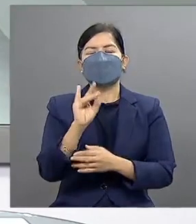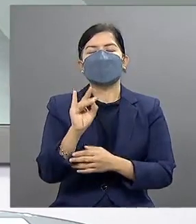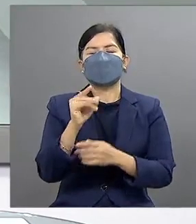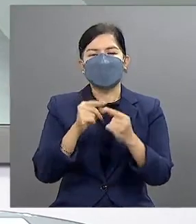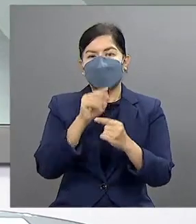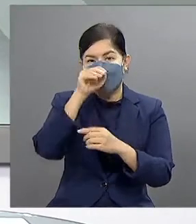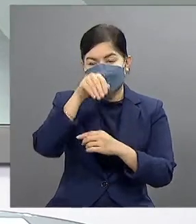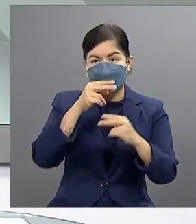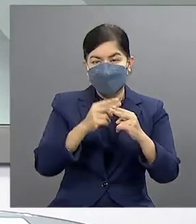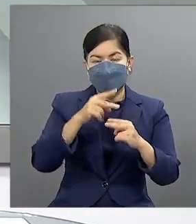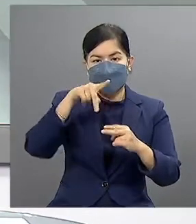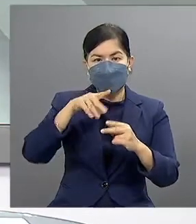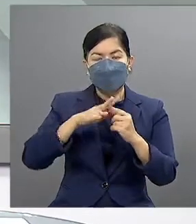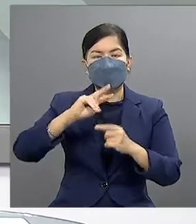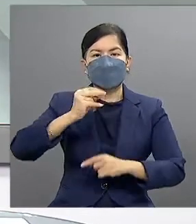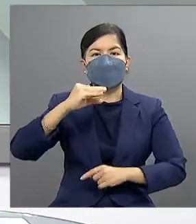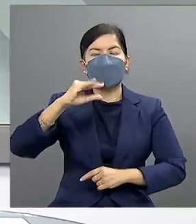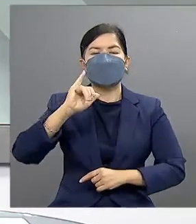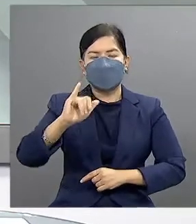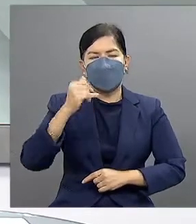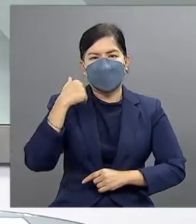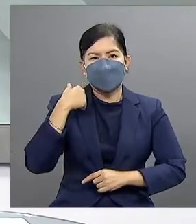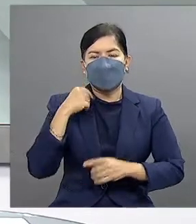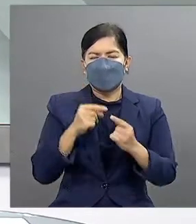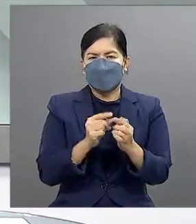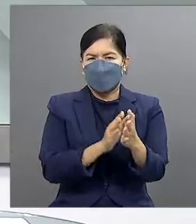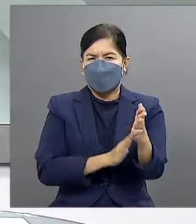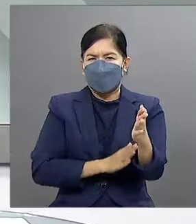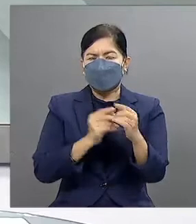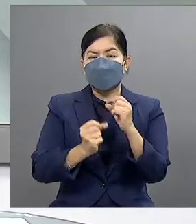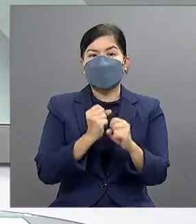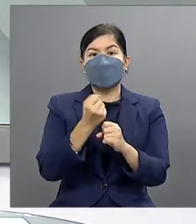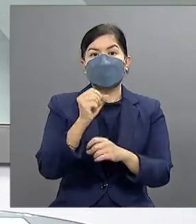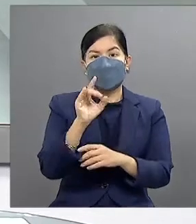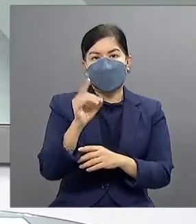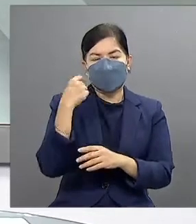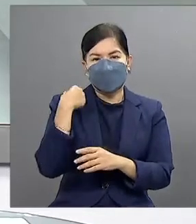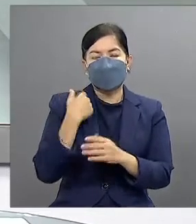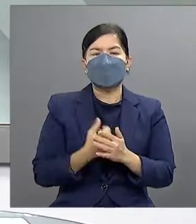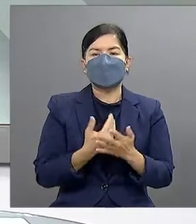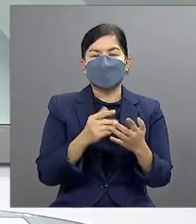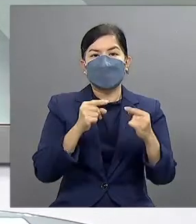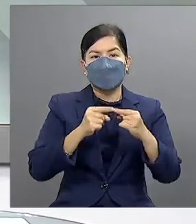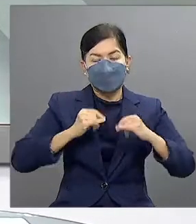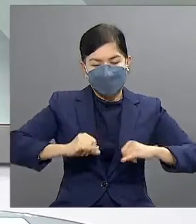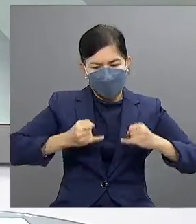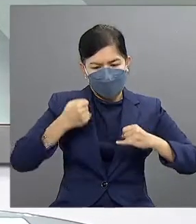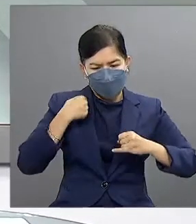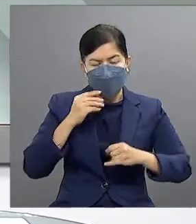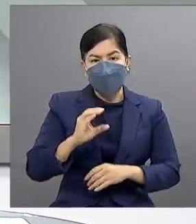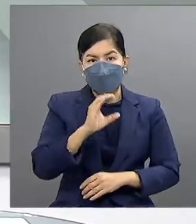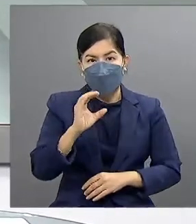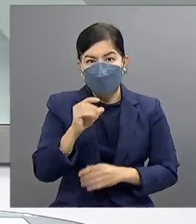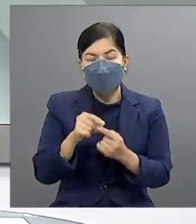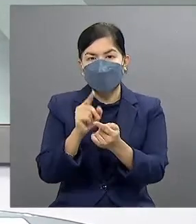งที่จังหวัดภูเก็ตนานถึง18ปีและที่ผ่านมาเจ้าของเขาพยายามตามหาจนไปพบตัวและมีการพิ